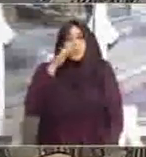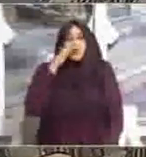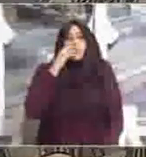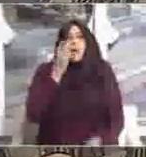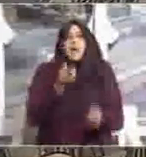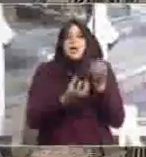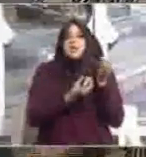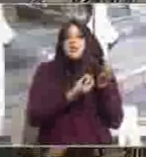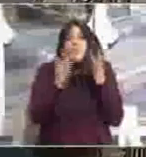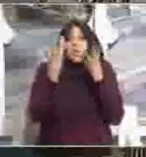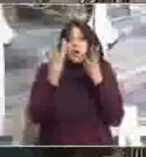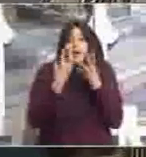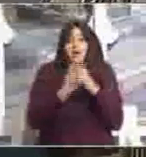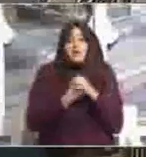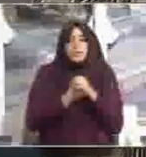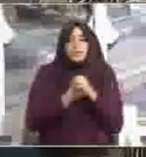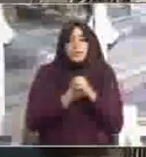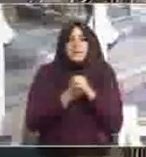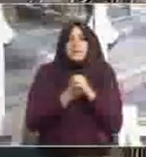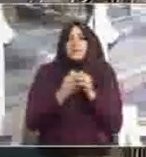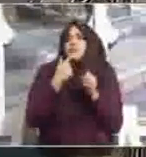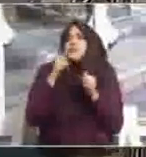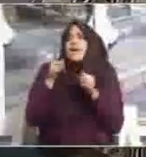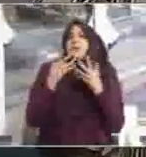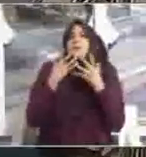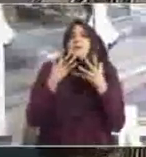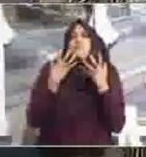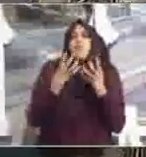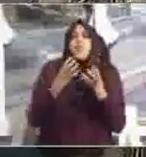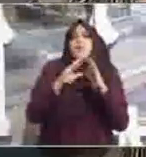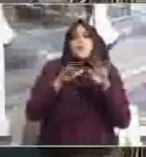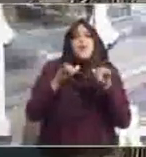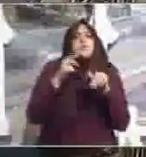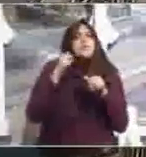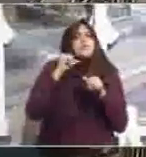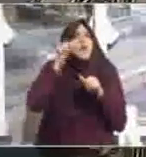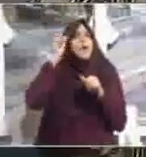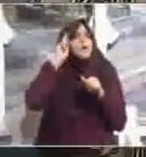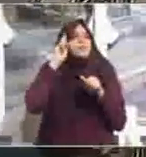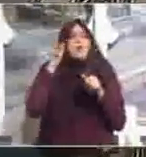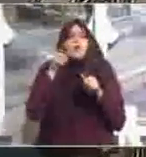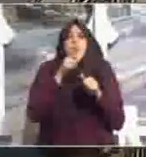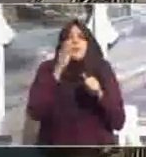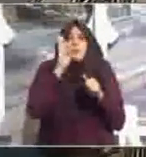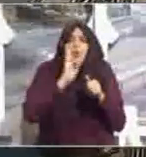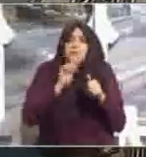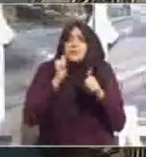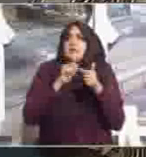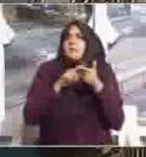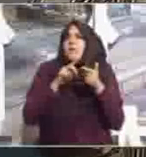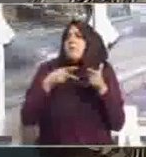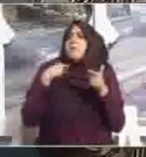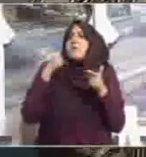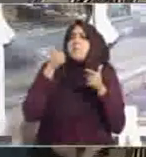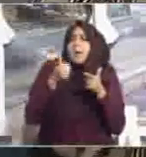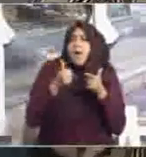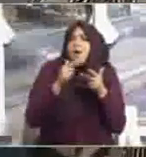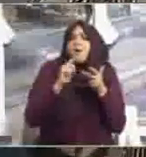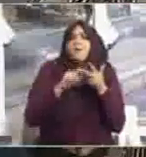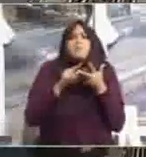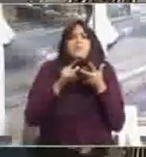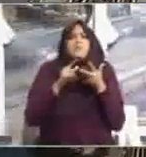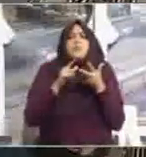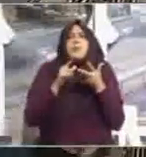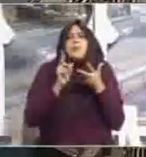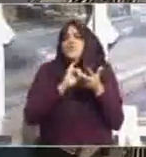حتى معنى الطلاق، معناته لا هي مضرورة، لا هي لا آذاها ولا بمعنى عايشة كما نقول احنا في بؤس إلى غير